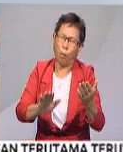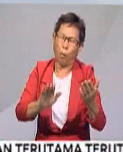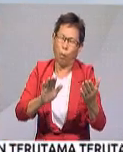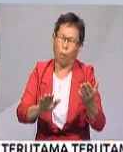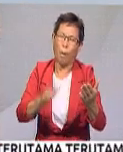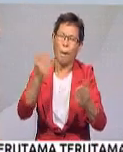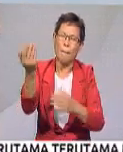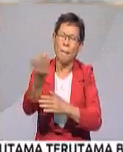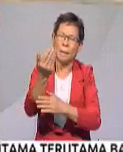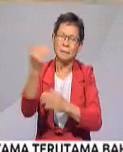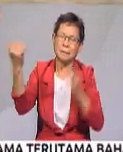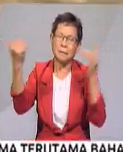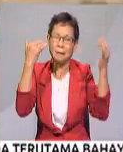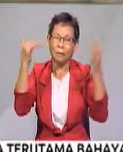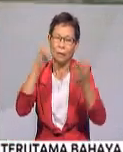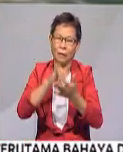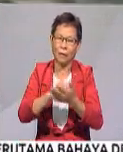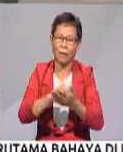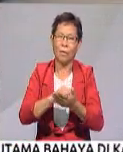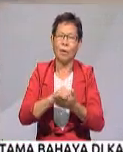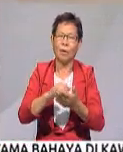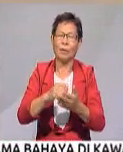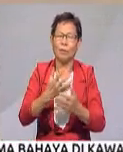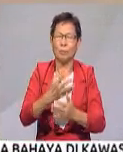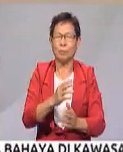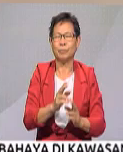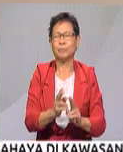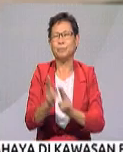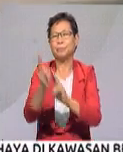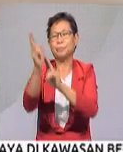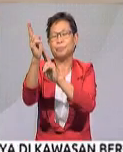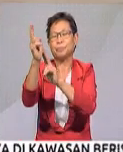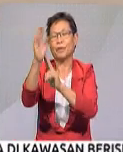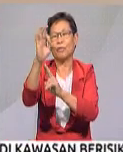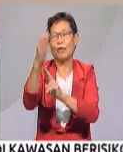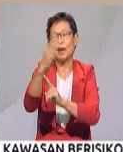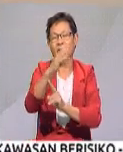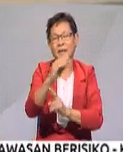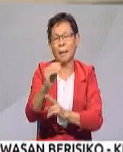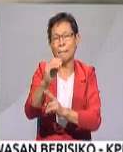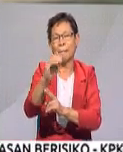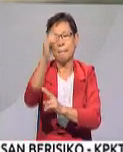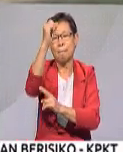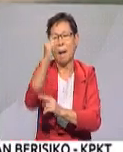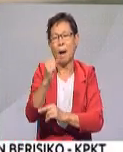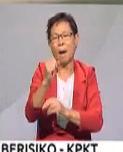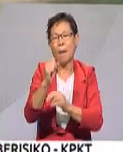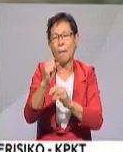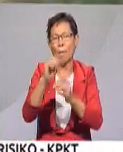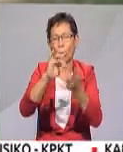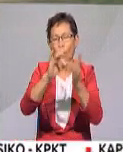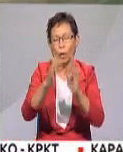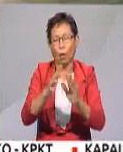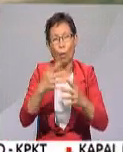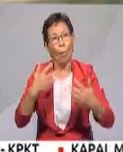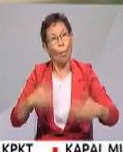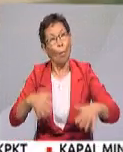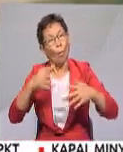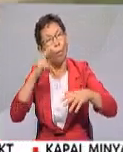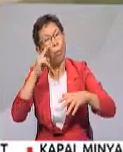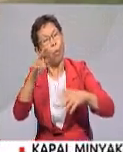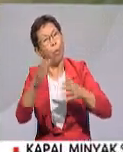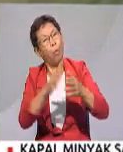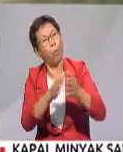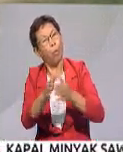yang lazimnya dilaungkan. Rakaman yang dimuat naik di Facebook galeri lori dan bas itu menarik perhatian ramai warganet yang kagum dengan